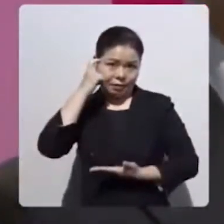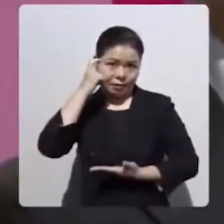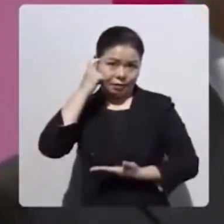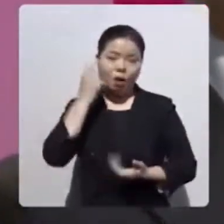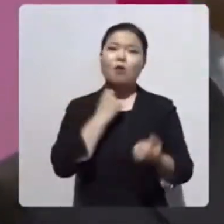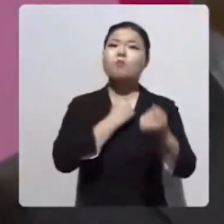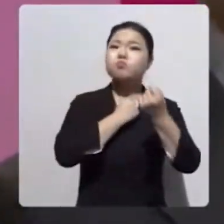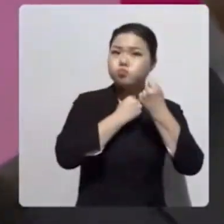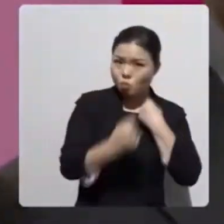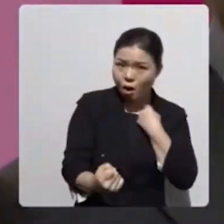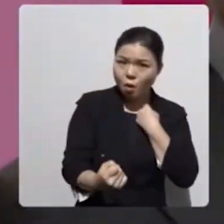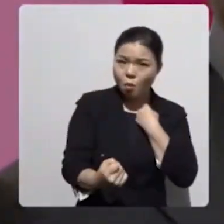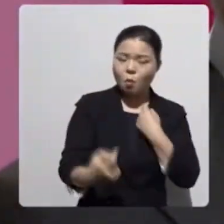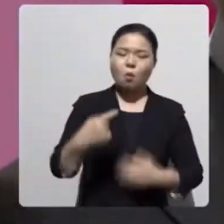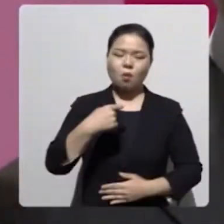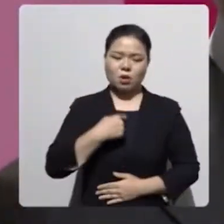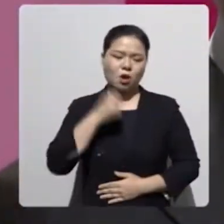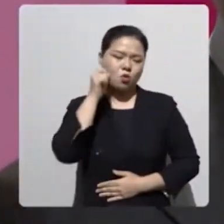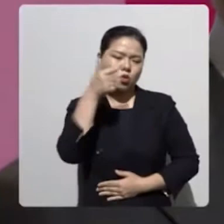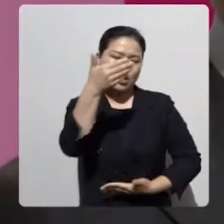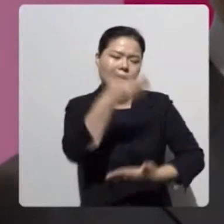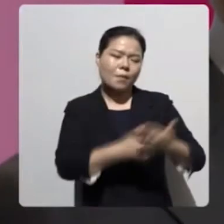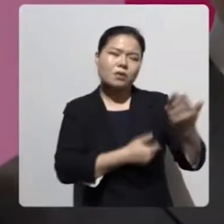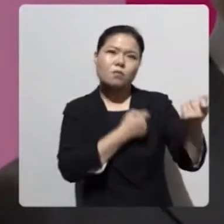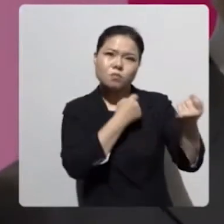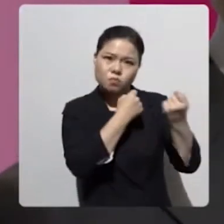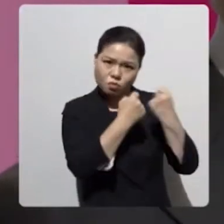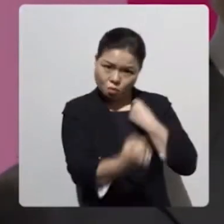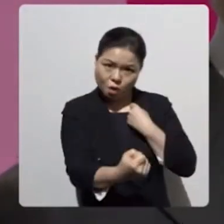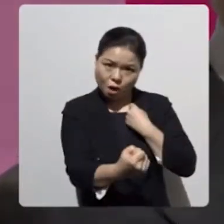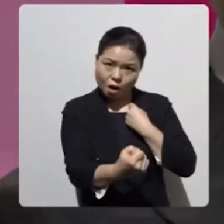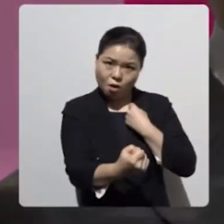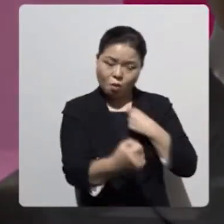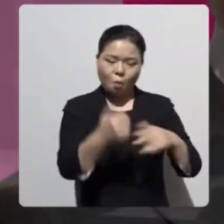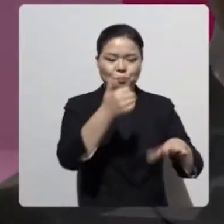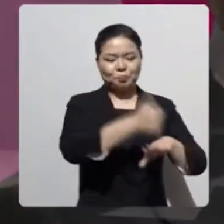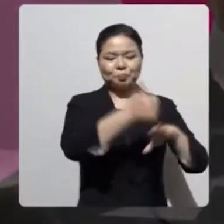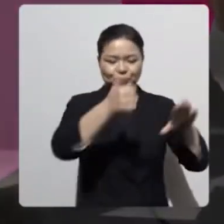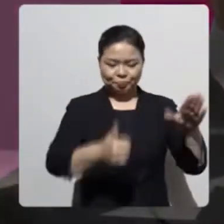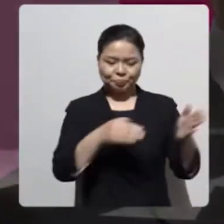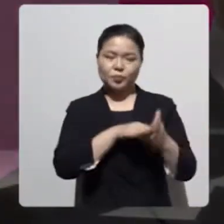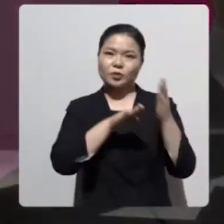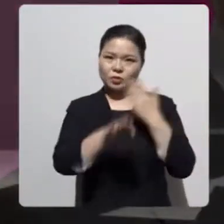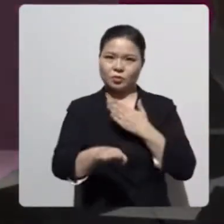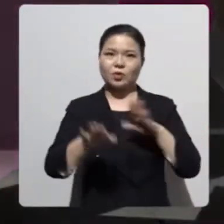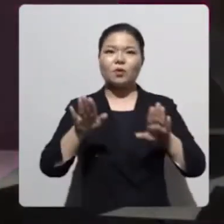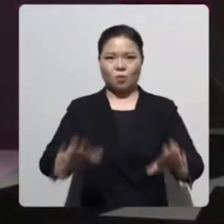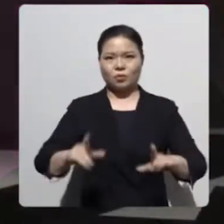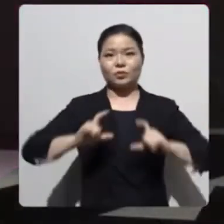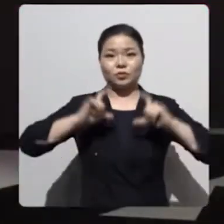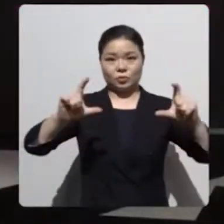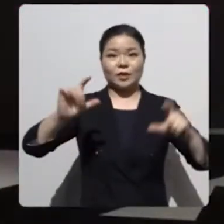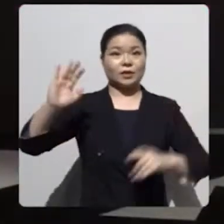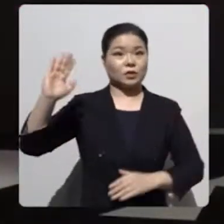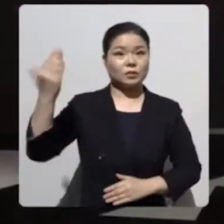제가 임기 6개월을 남기고 감사원장직을 사퇴하고 이 자리에 섰습니다.